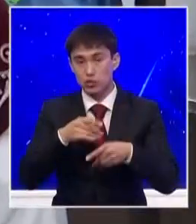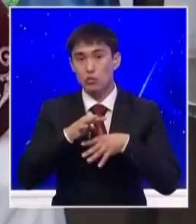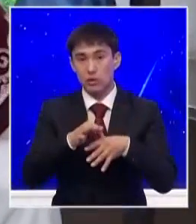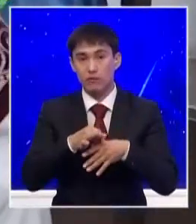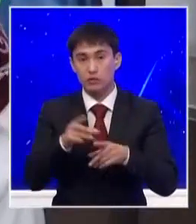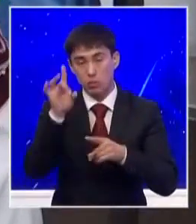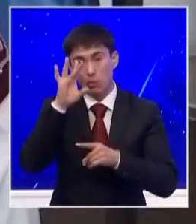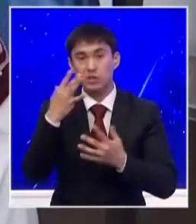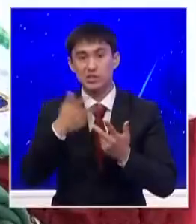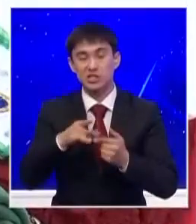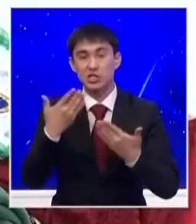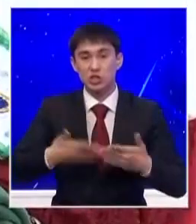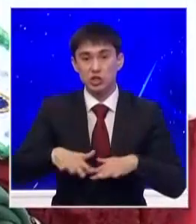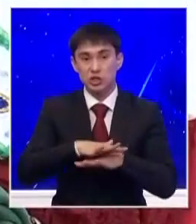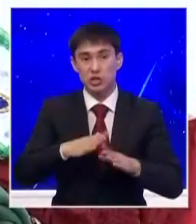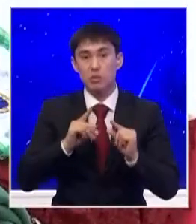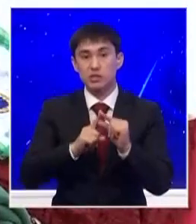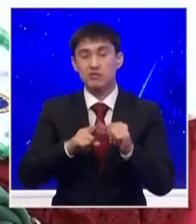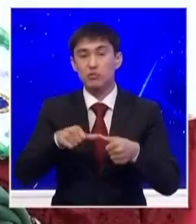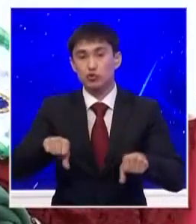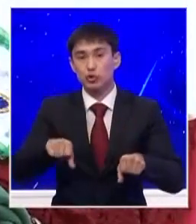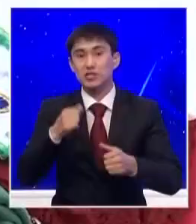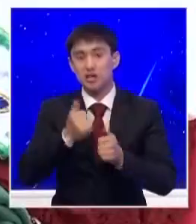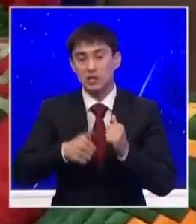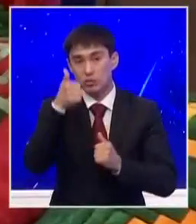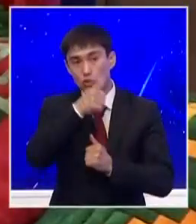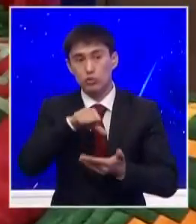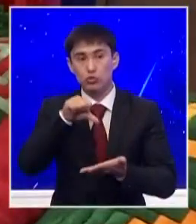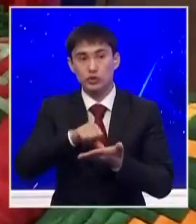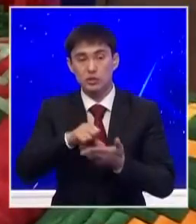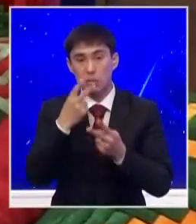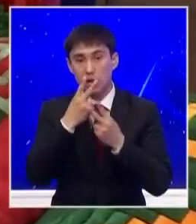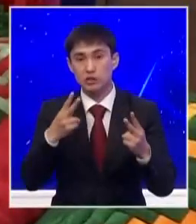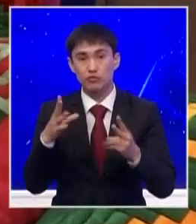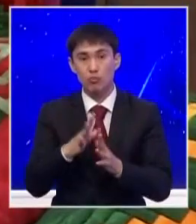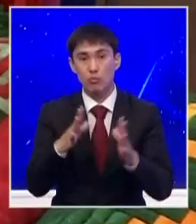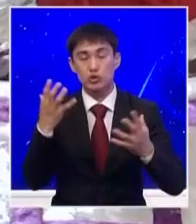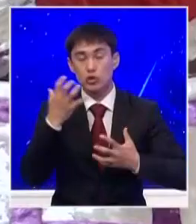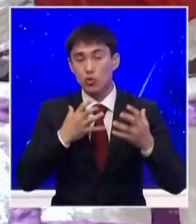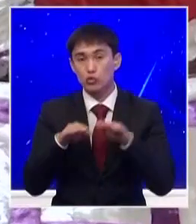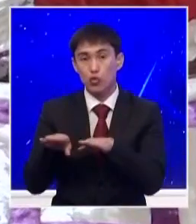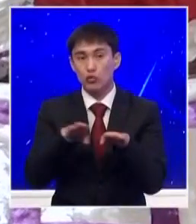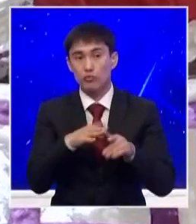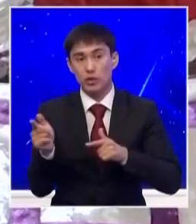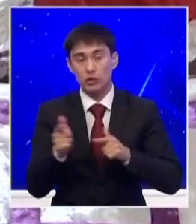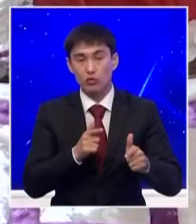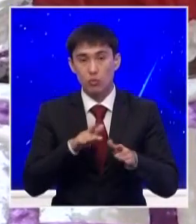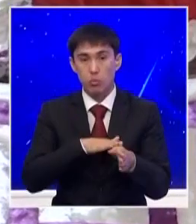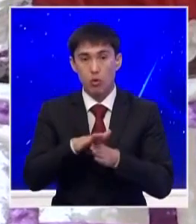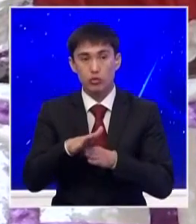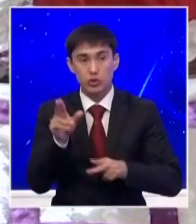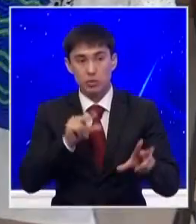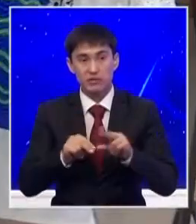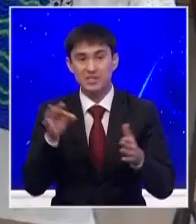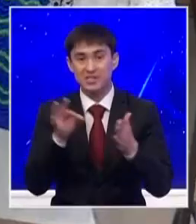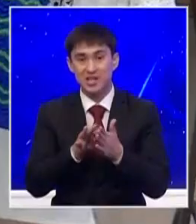но и популярным среди жителей. По словам членов жюри, с каждым годом участница показывает все более серьезный уровень подготовки, полностью оправдывая